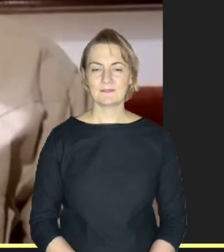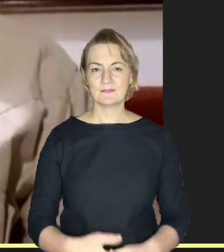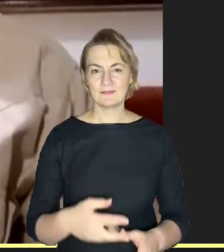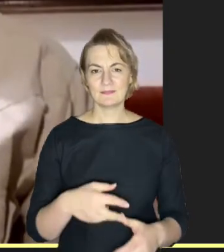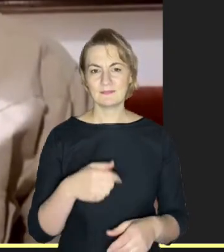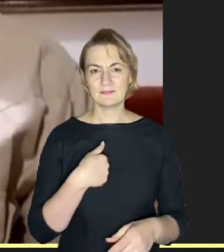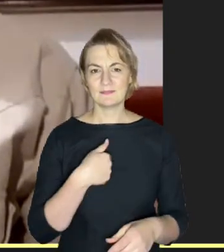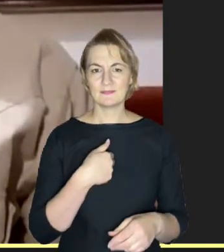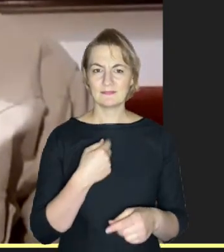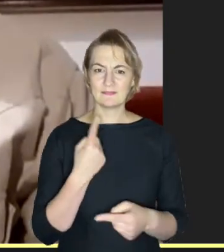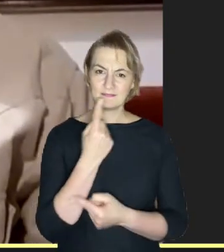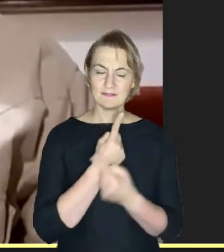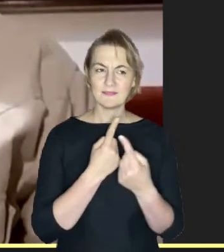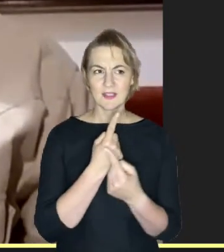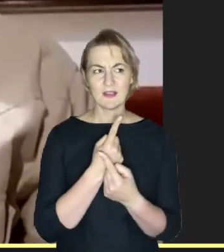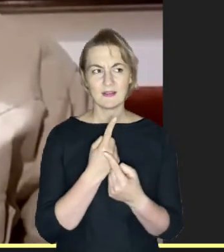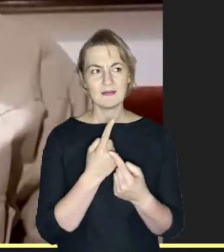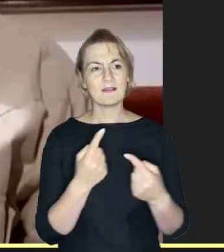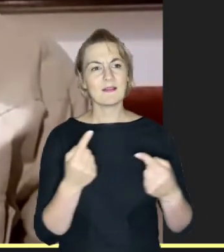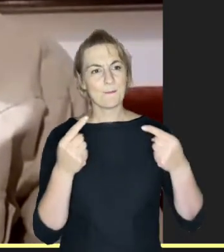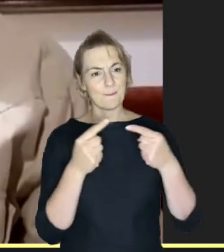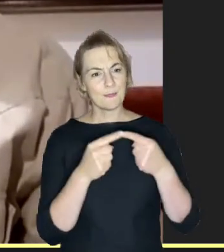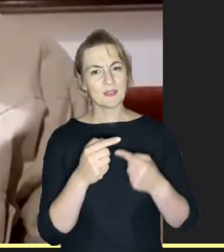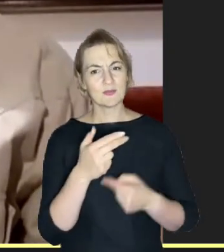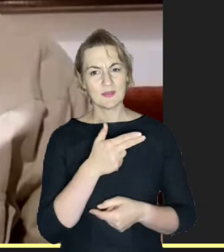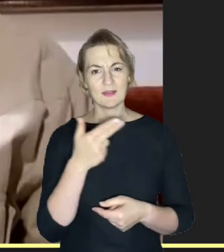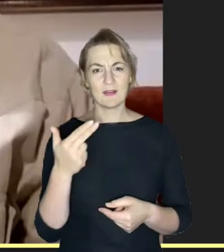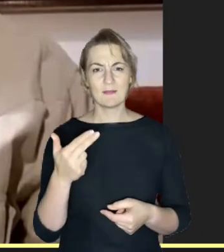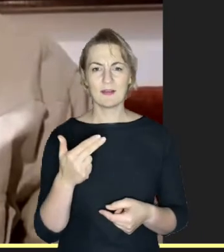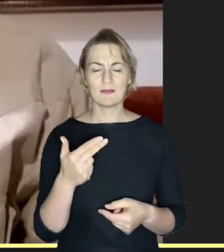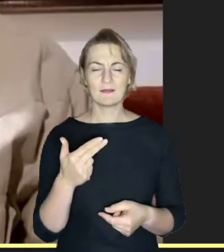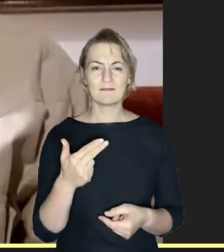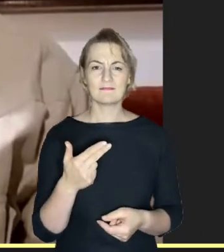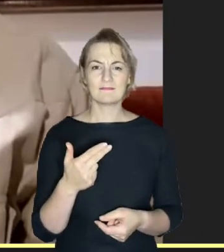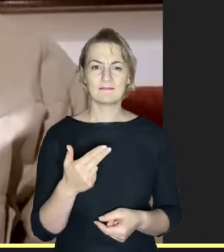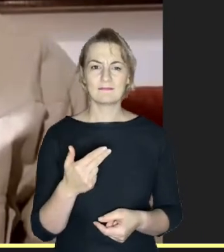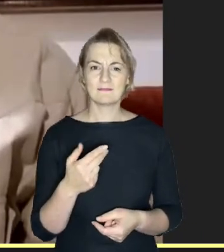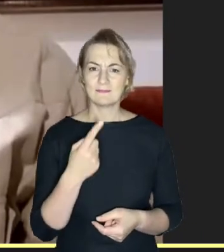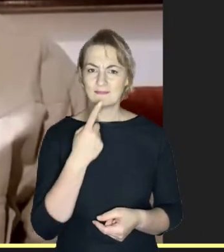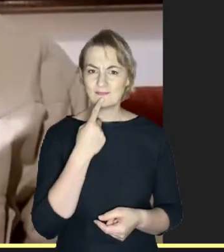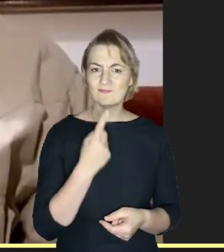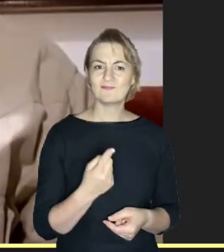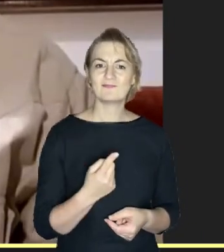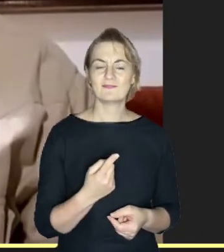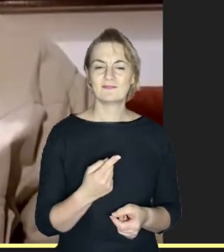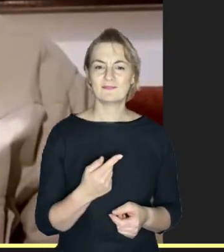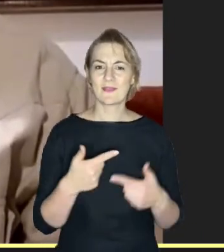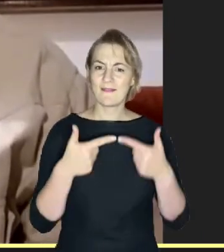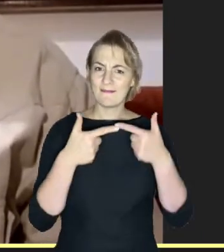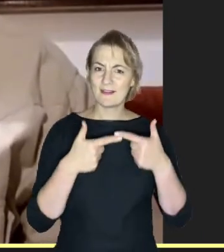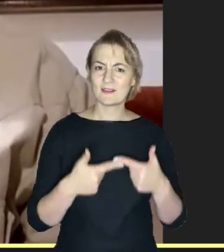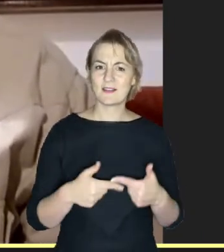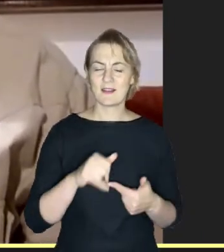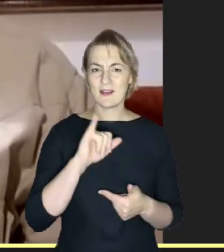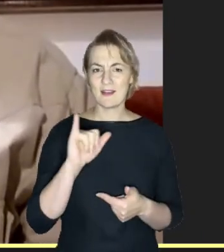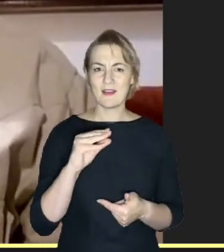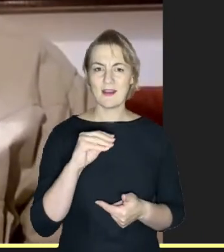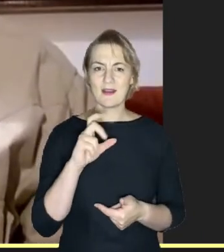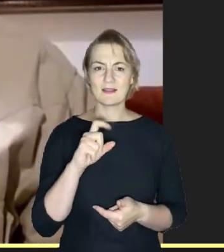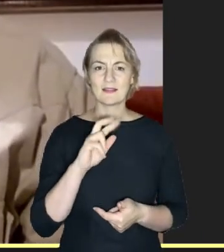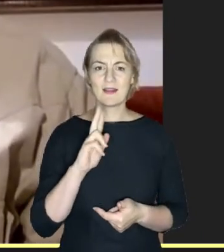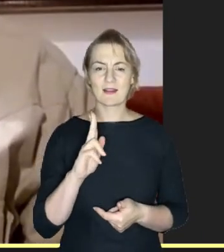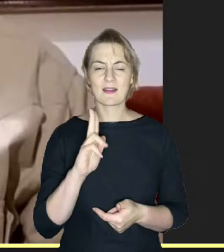dobry kontekst do przywołania wiersza Jacka Kaczmarskiego,